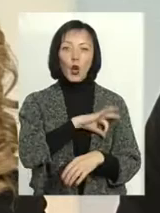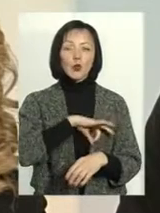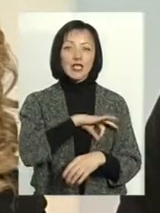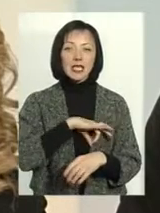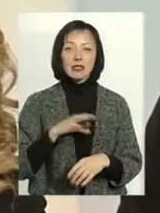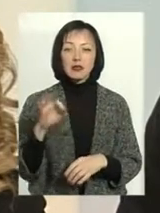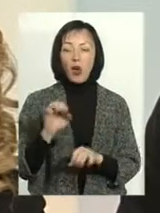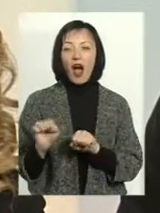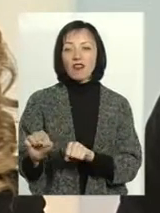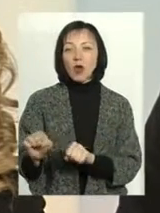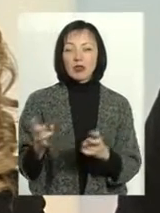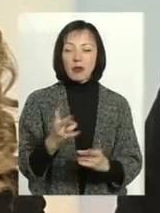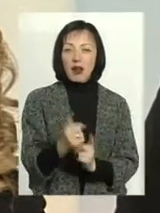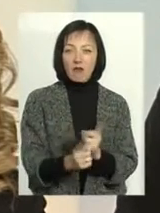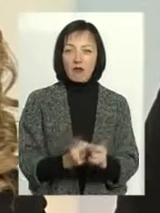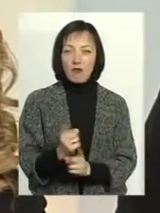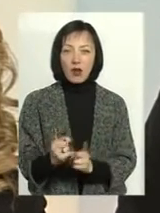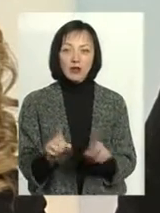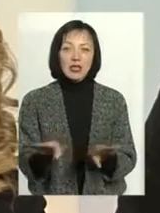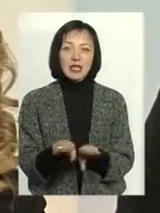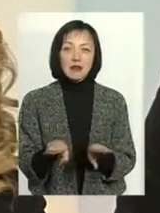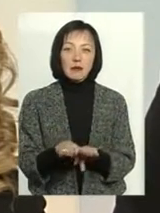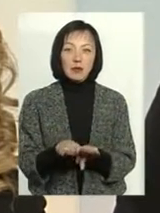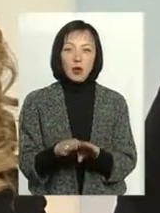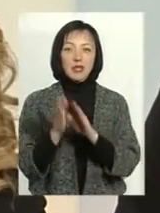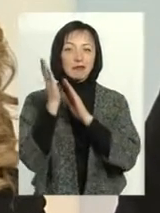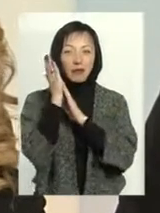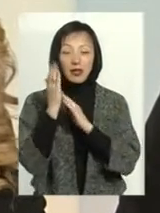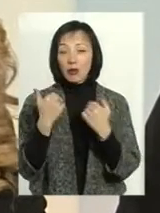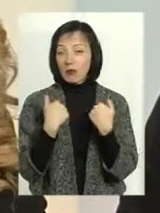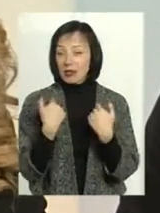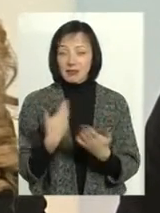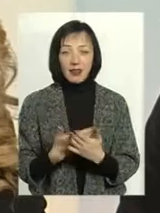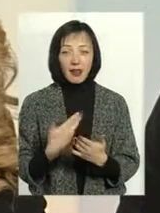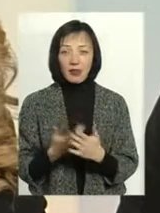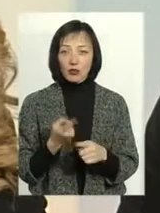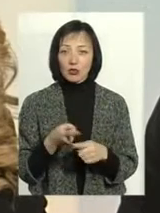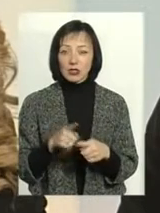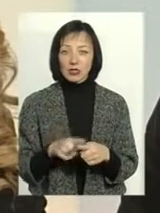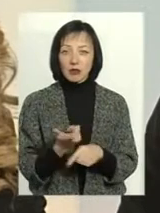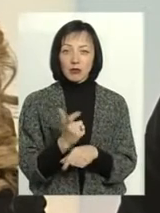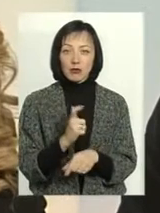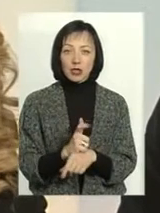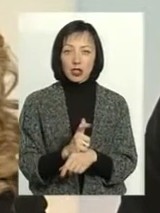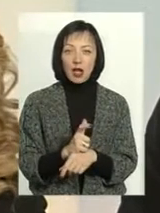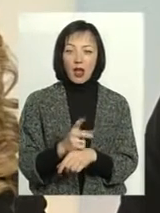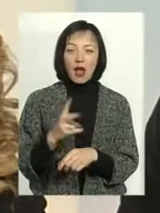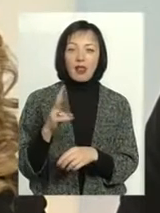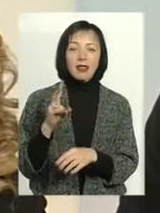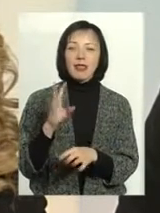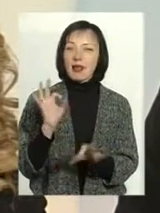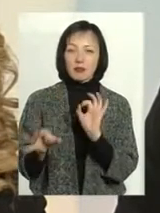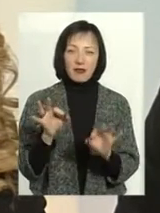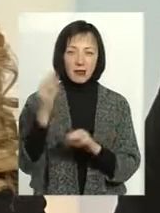що адвокатуру треба реформувати, тому що вона нібито спить. Але мені здається, що це більше суб'єктивний погляд, ніж